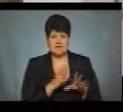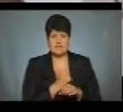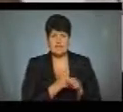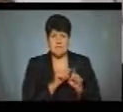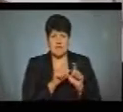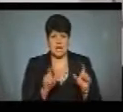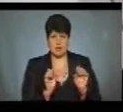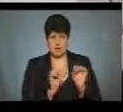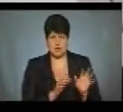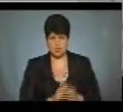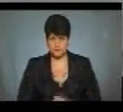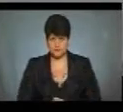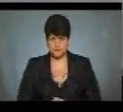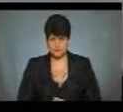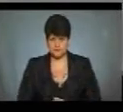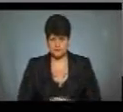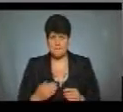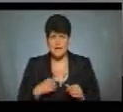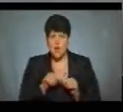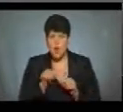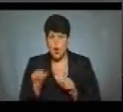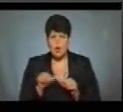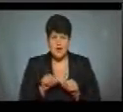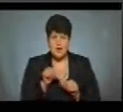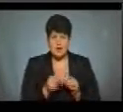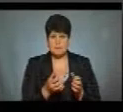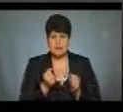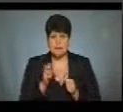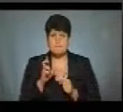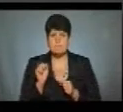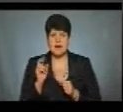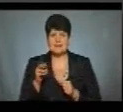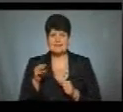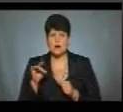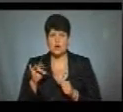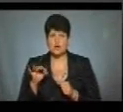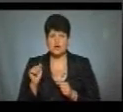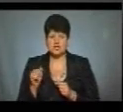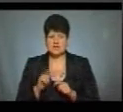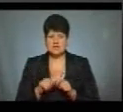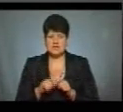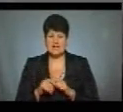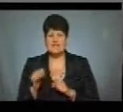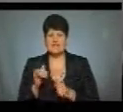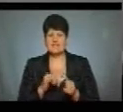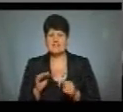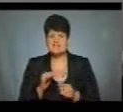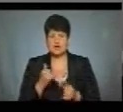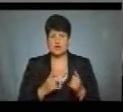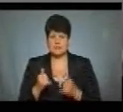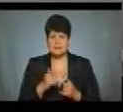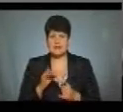лабораторію. Ми окремо відбираємо воду на бактеріологічне дослідження і на фізико-хімічне